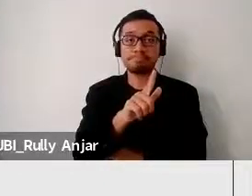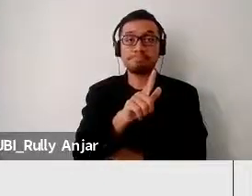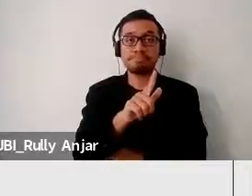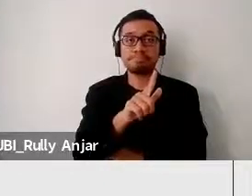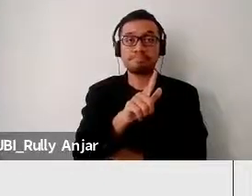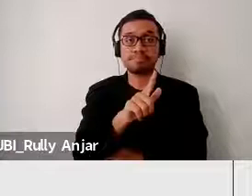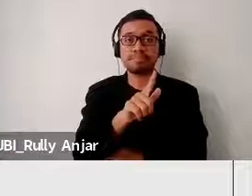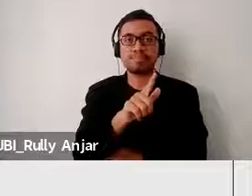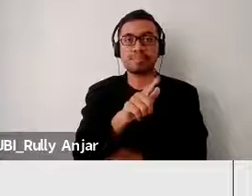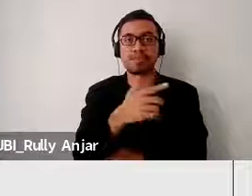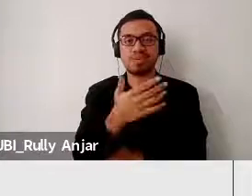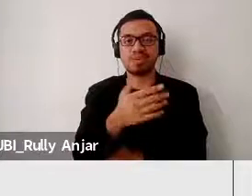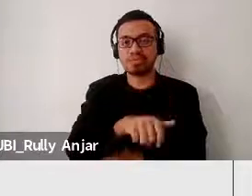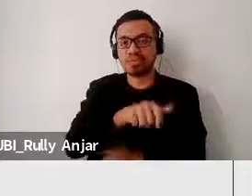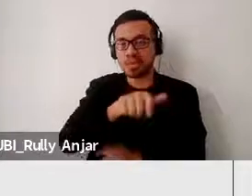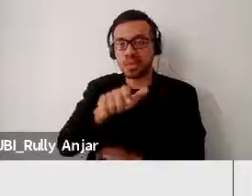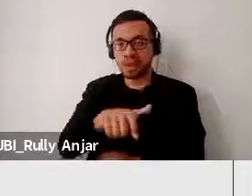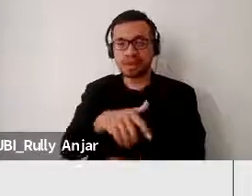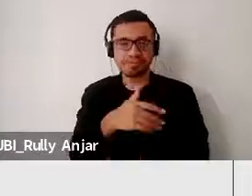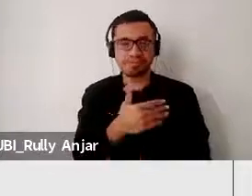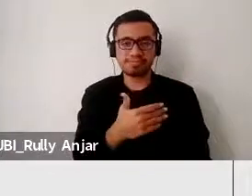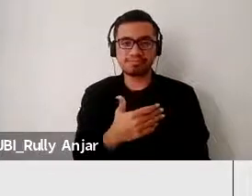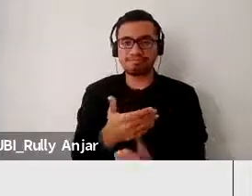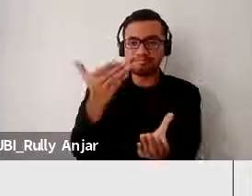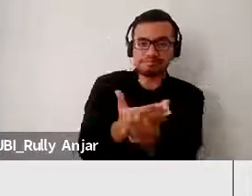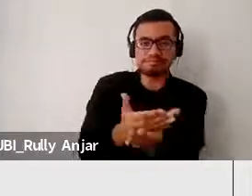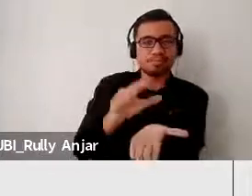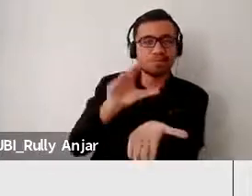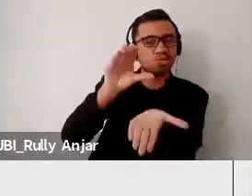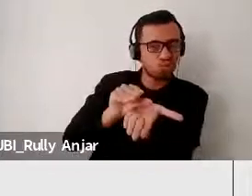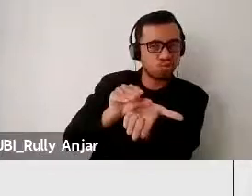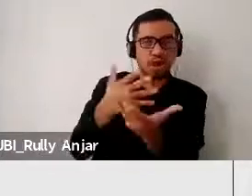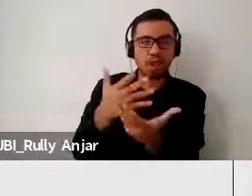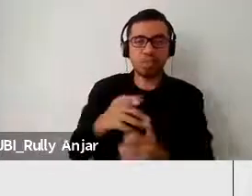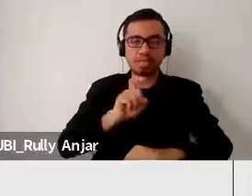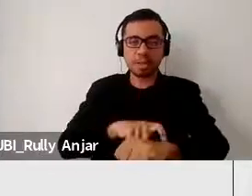pengurangan jam kerja dan pendapatan. Ini karena memang kondisi ya. Memang kondisi